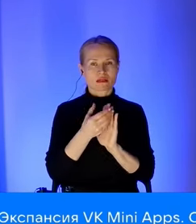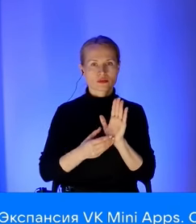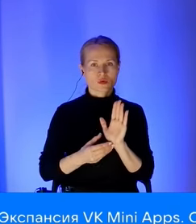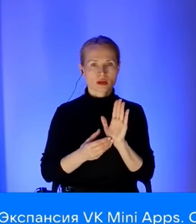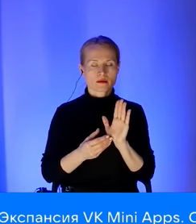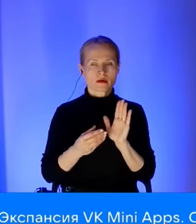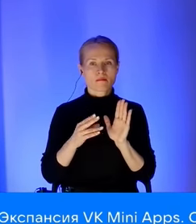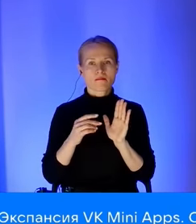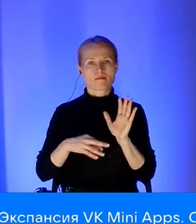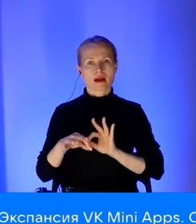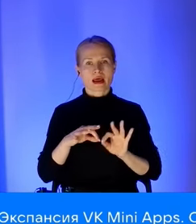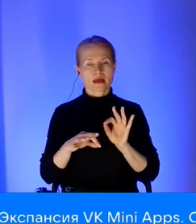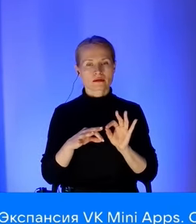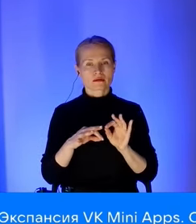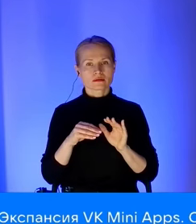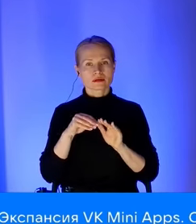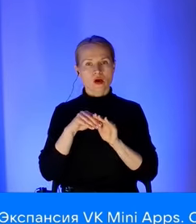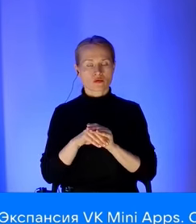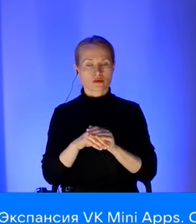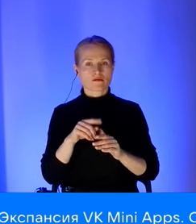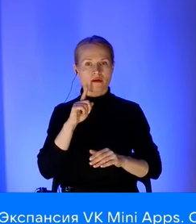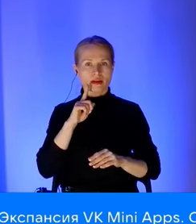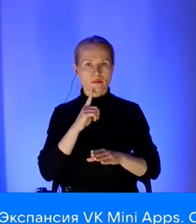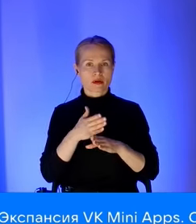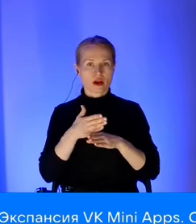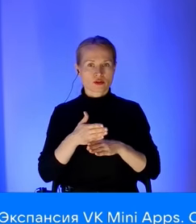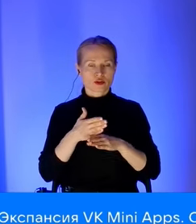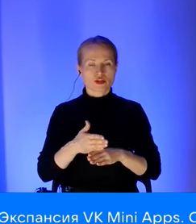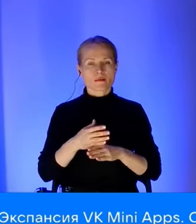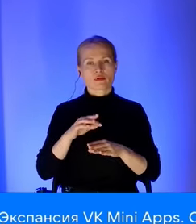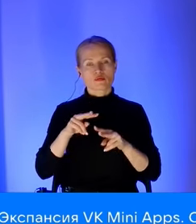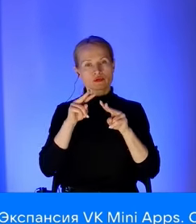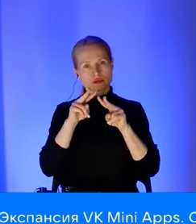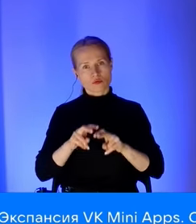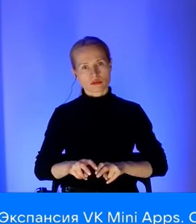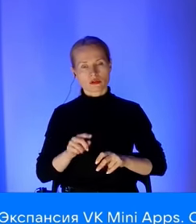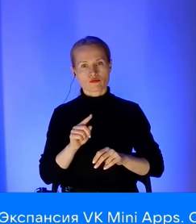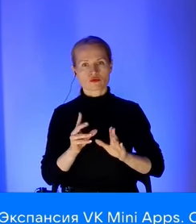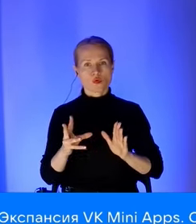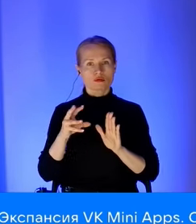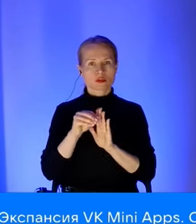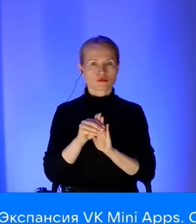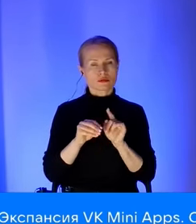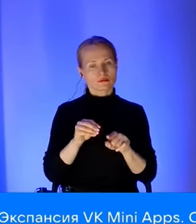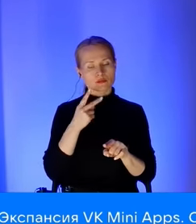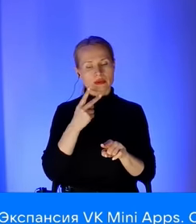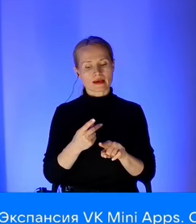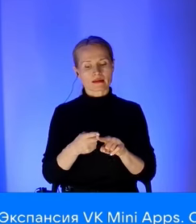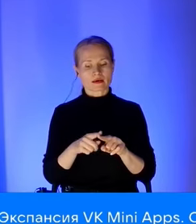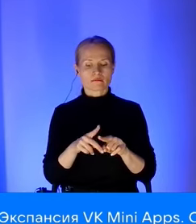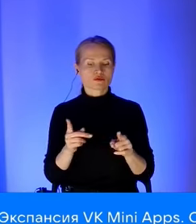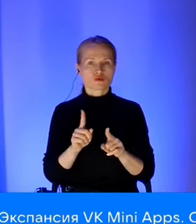проект загрузится в наше временное хранилище, далее у нас пройдут некоторые аудиты того, что он к нам загрузил. Вообще это проект, это